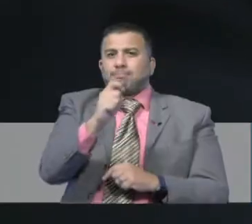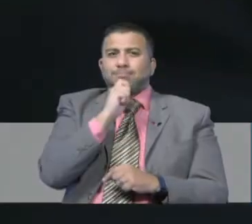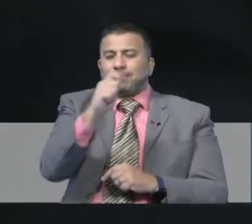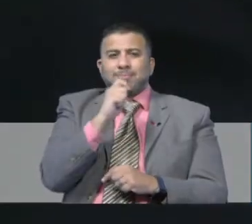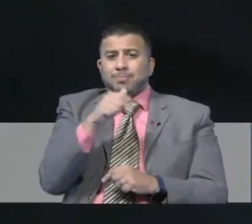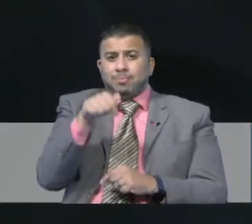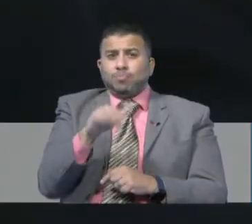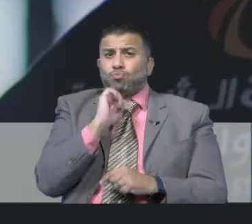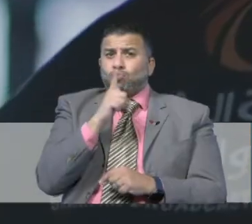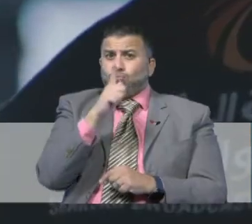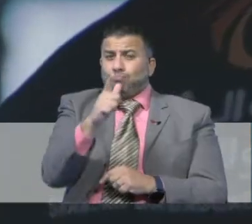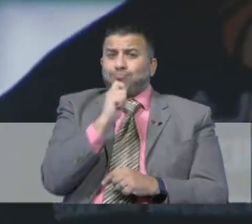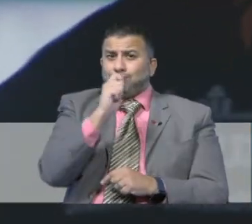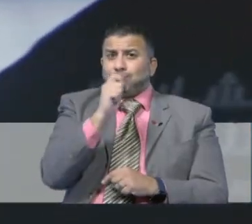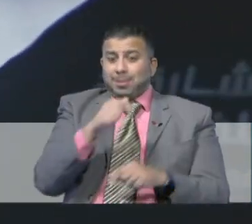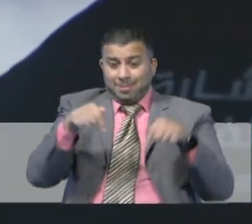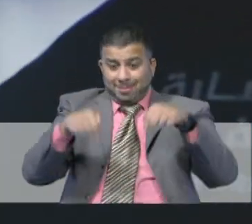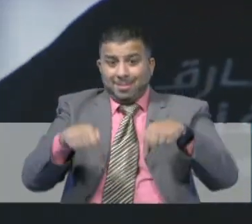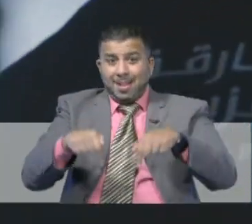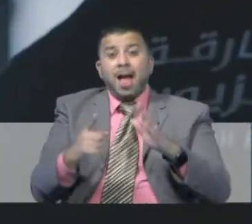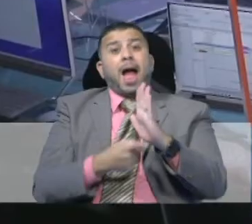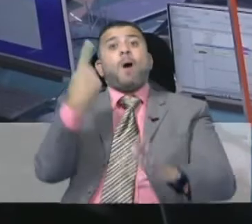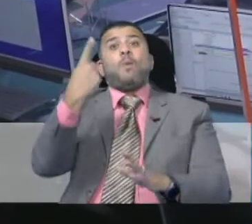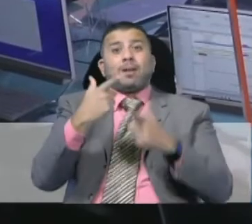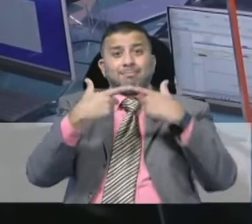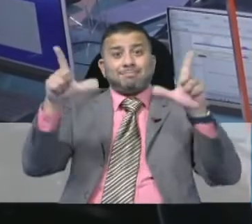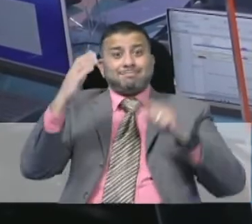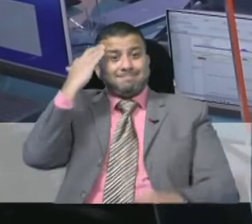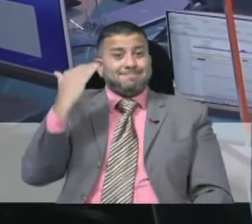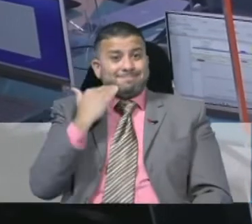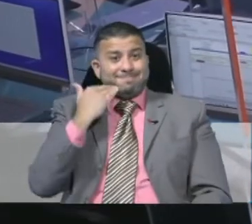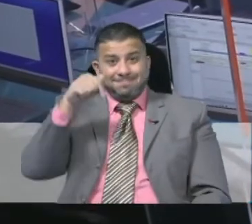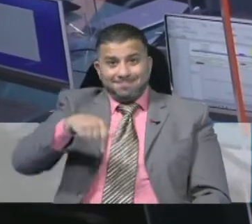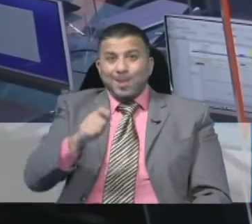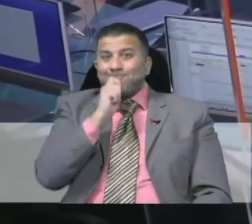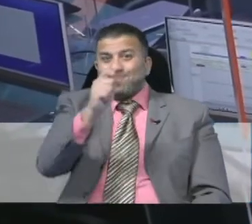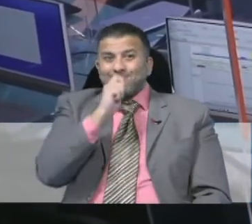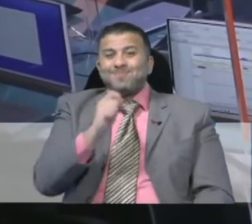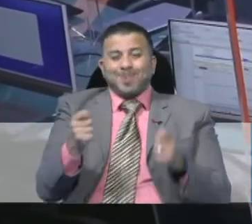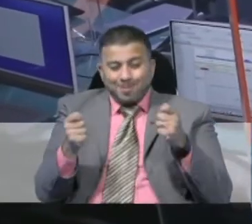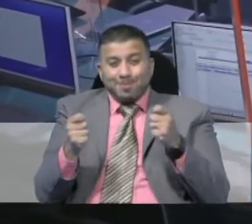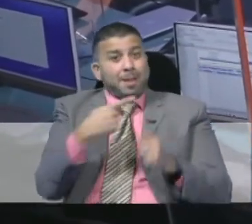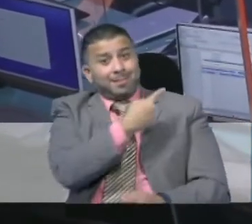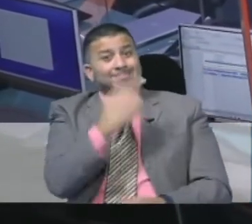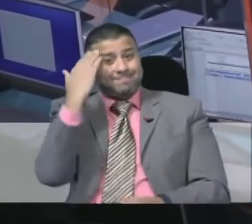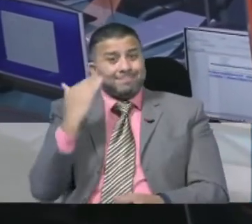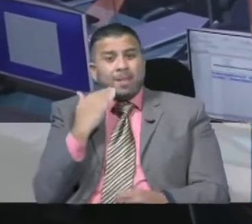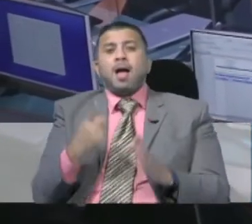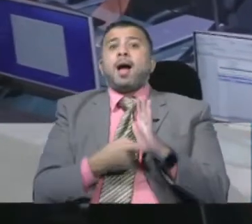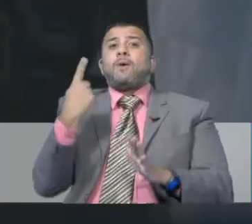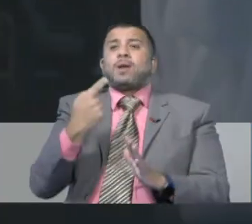الدار التي طلت عليكم في أولى نشراتنا لهذا اليوم المتزامنة مع